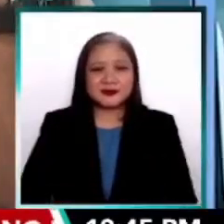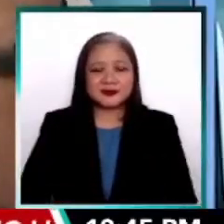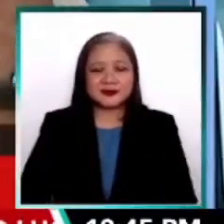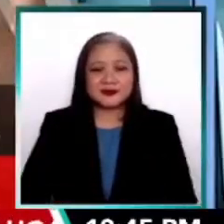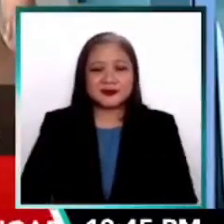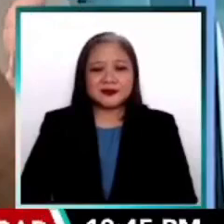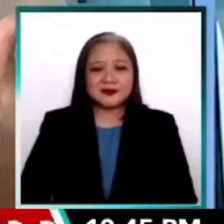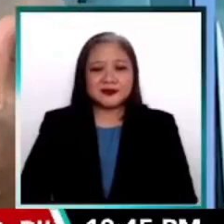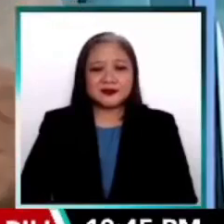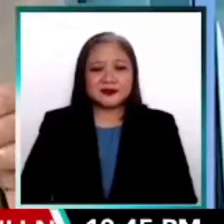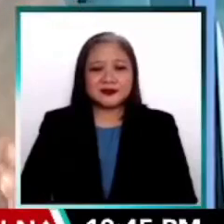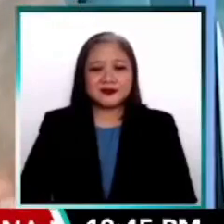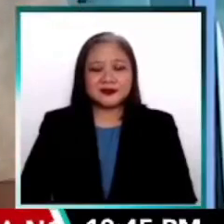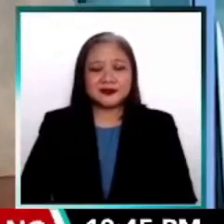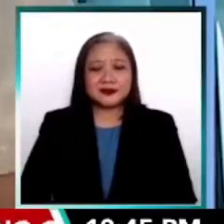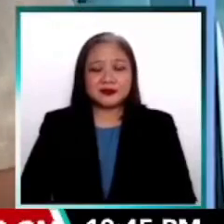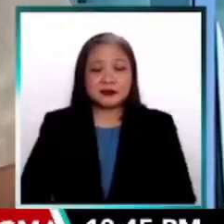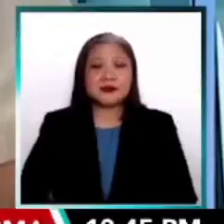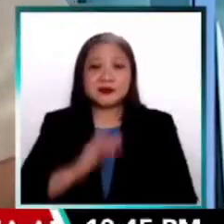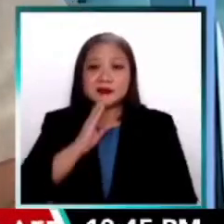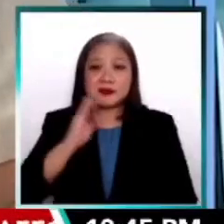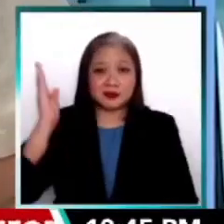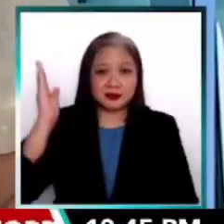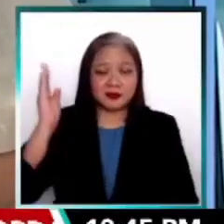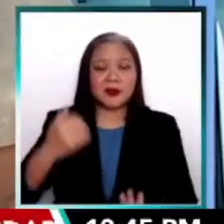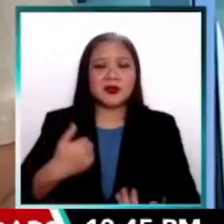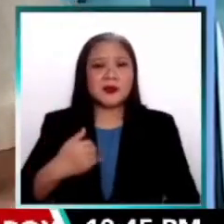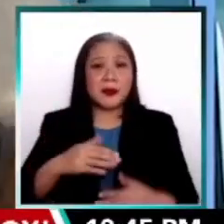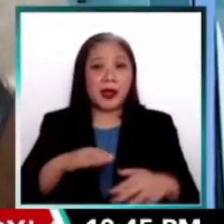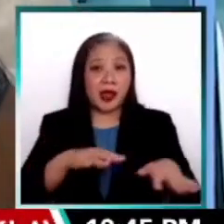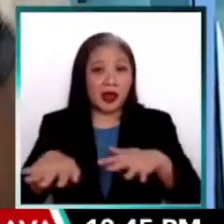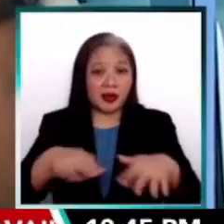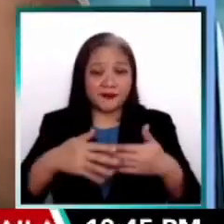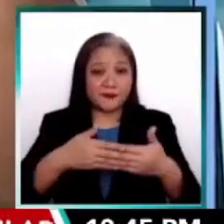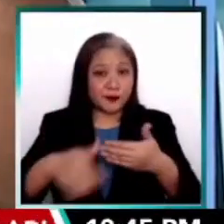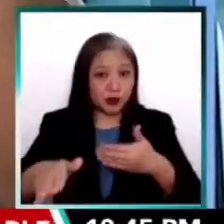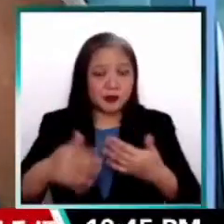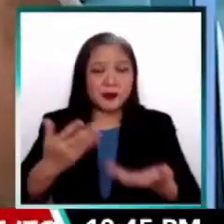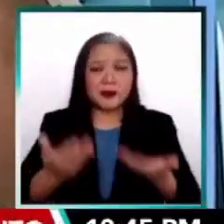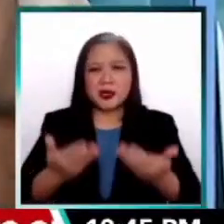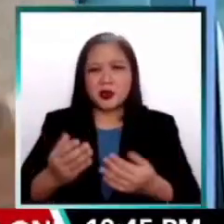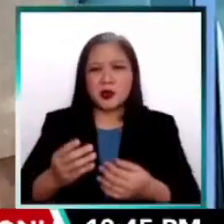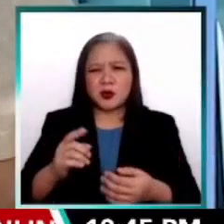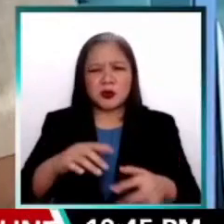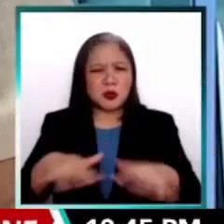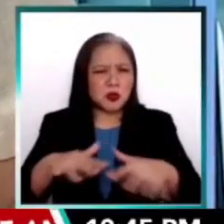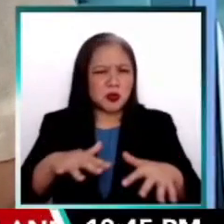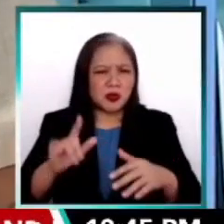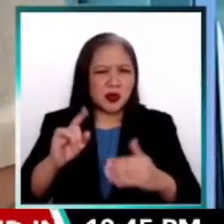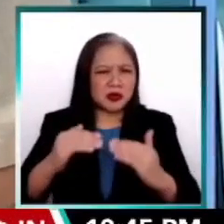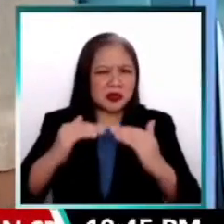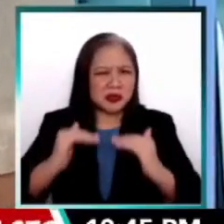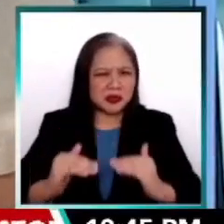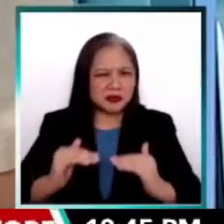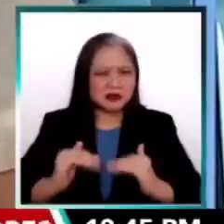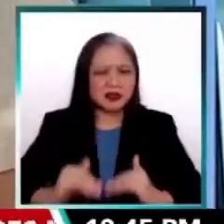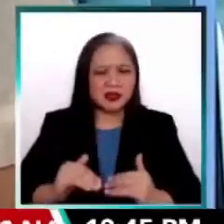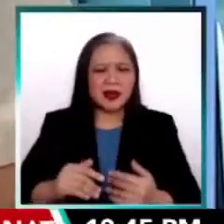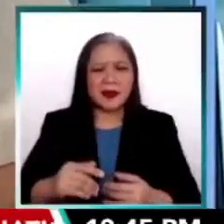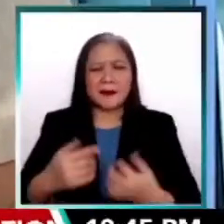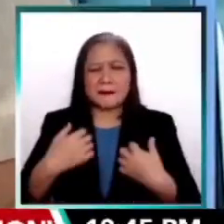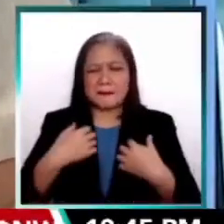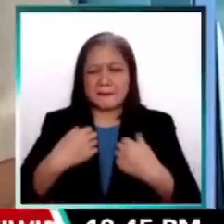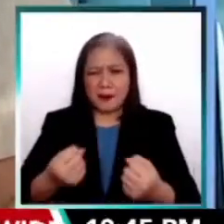Yung mga aftershocks po, usually ay mga one order of magnitude ang posibleng sumunod na lindol. Malakas po yan kung may